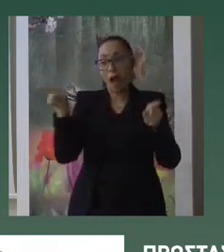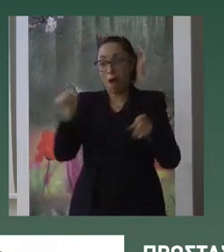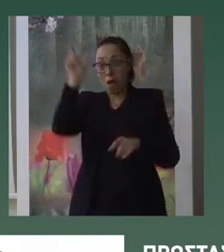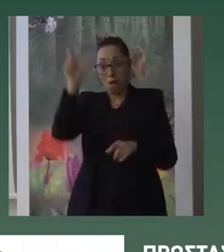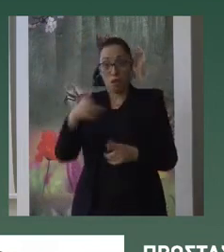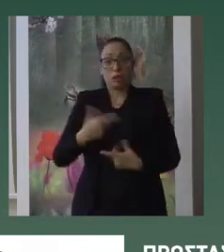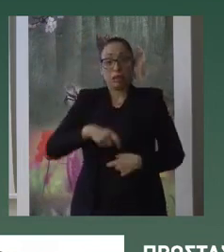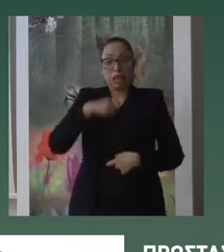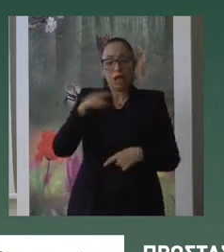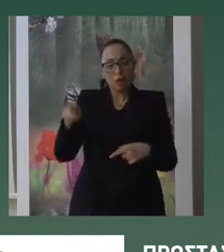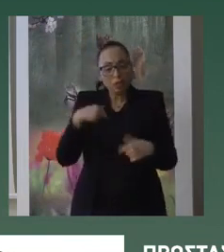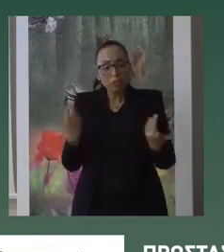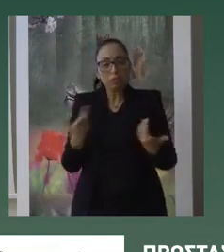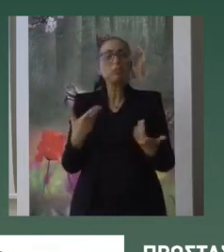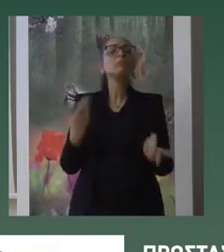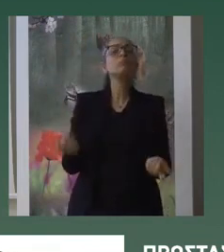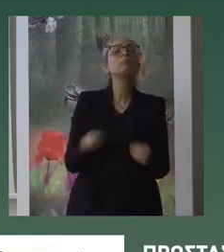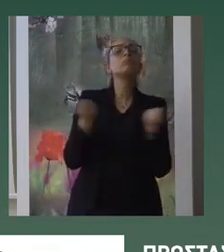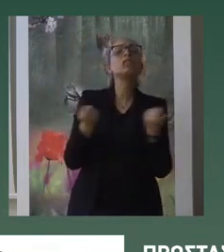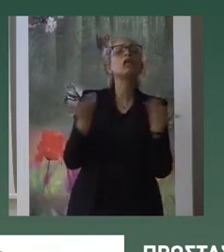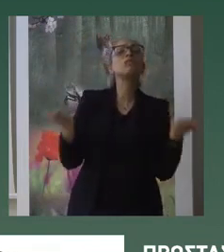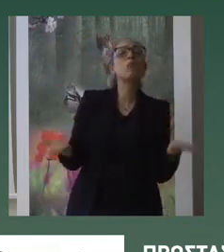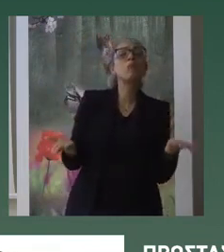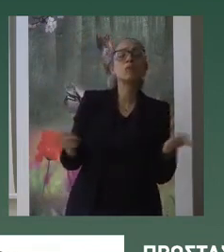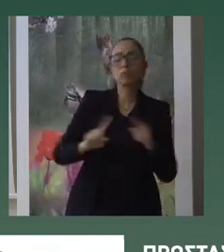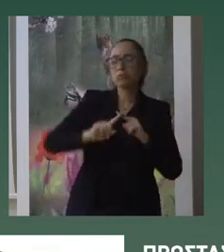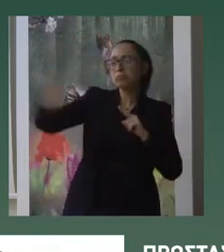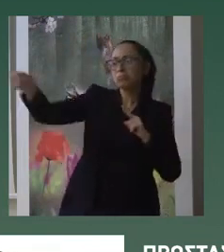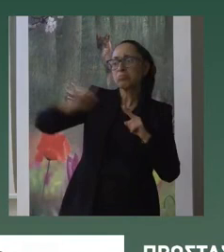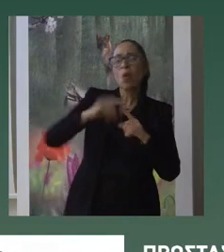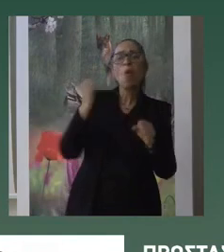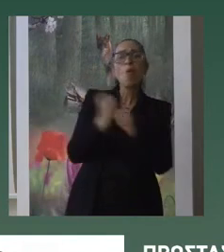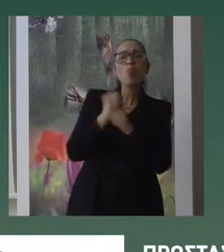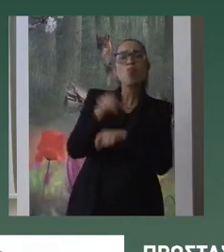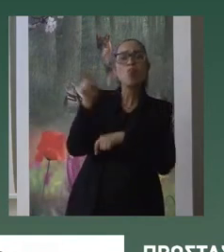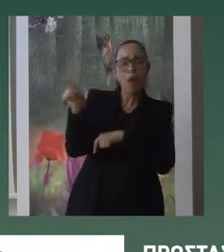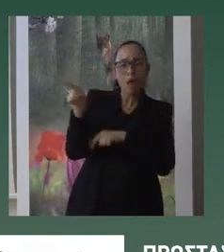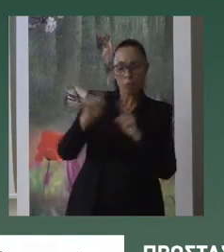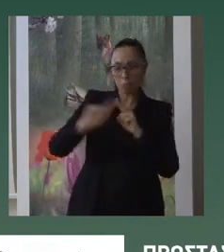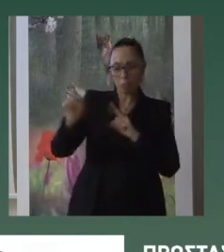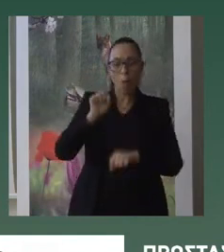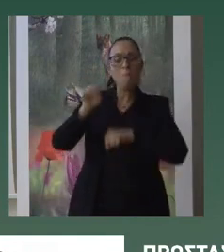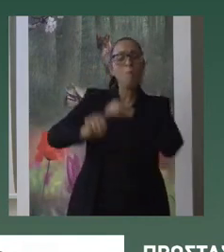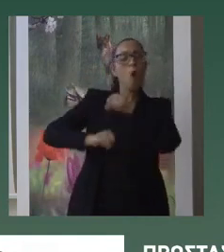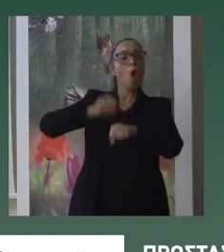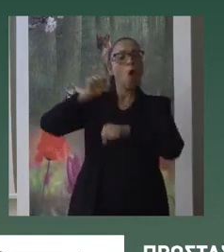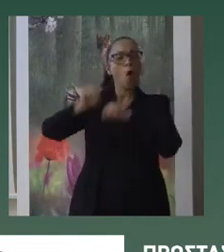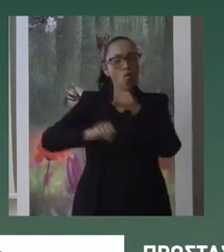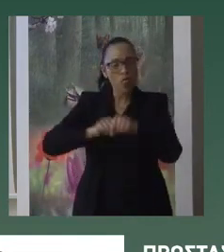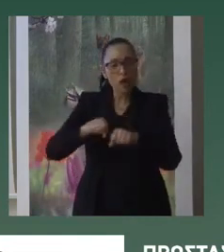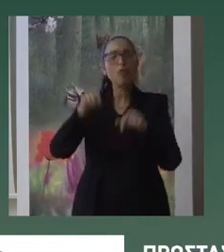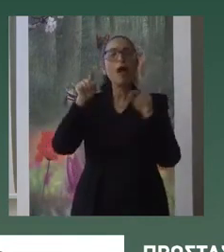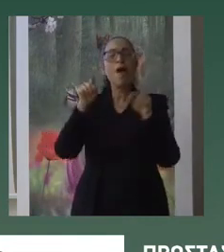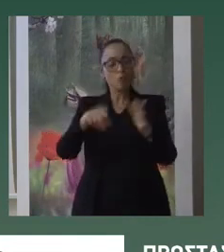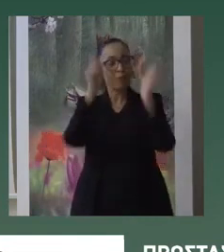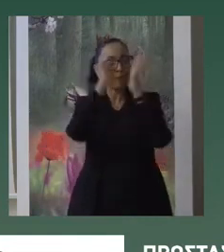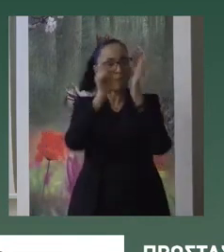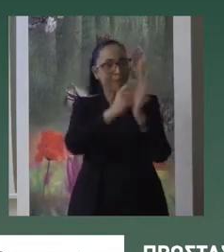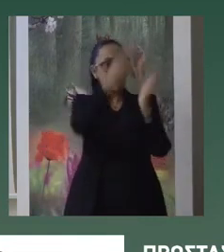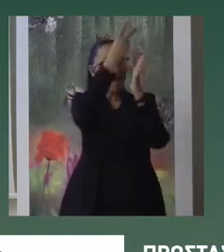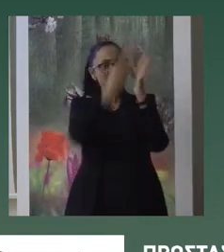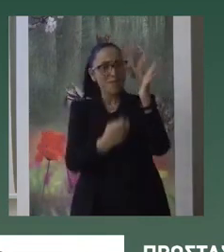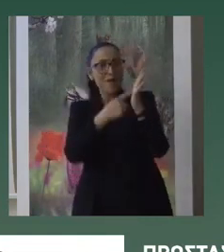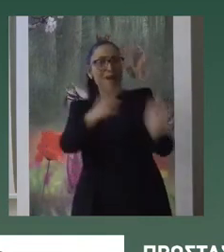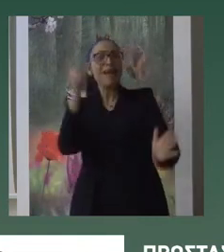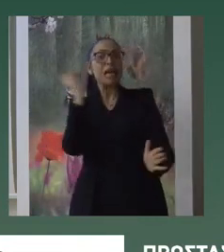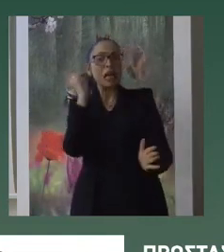κύριος, χρησιμοποίησε το ποδήλατο για να πάει στη δουλειά. Αυτό του υπολόγισε, το κατέγραψε, υπολόγισε πόσο διοξείδιο του άνθρακα λιγότερο